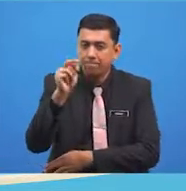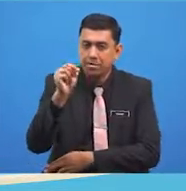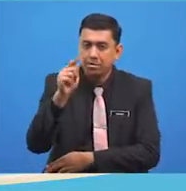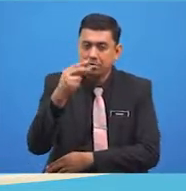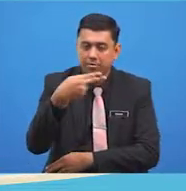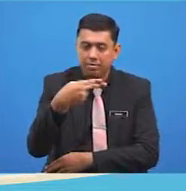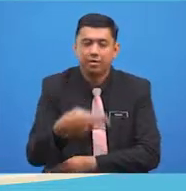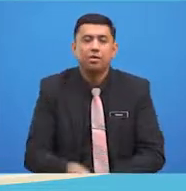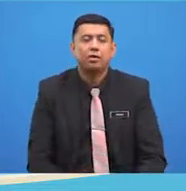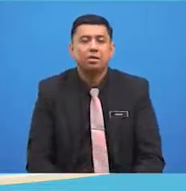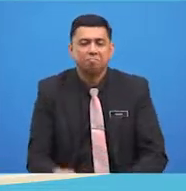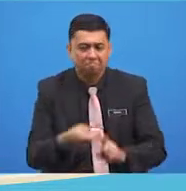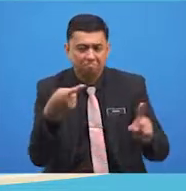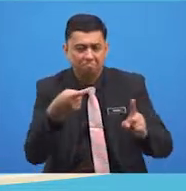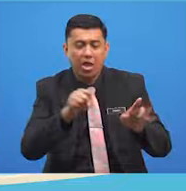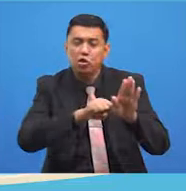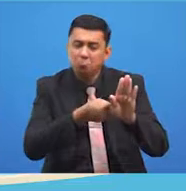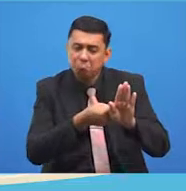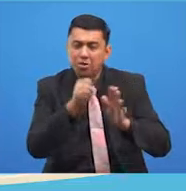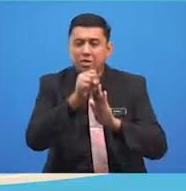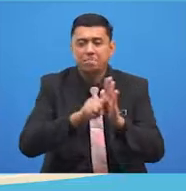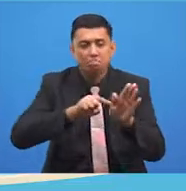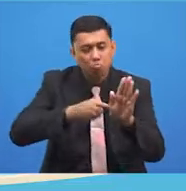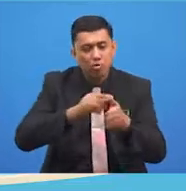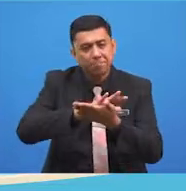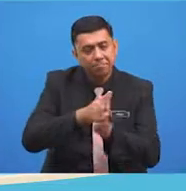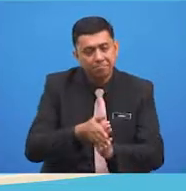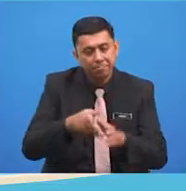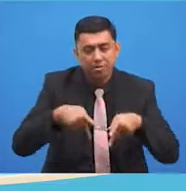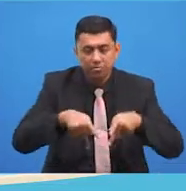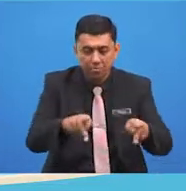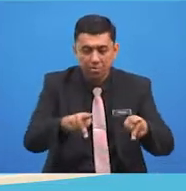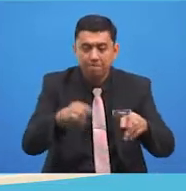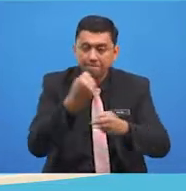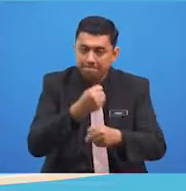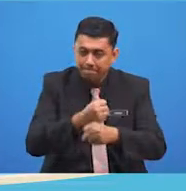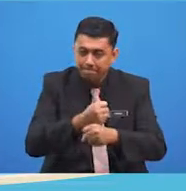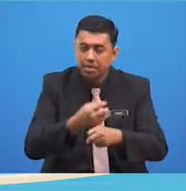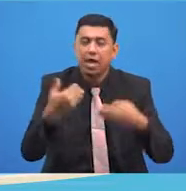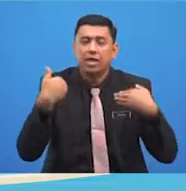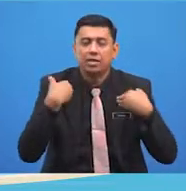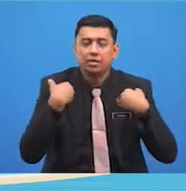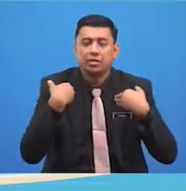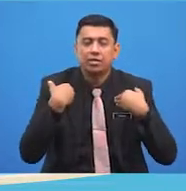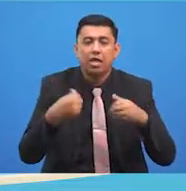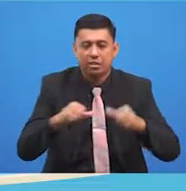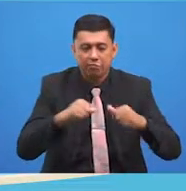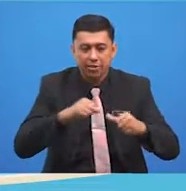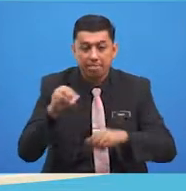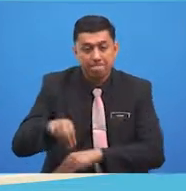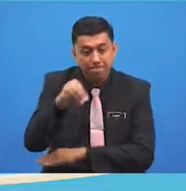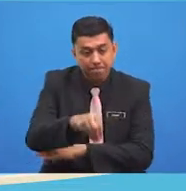daripada sumber semula jadi. Secara tidak langsung, peluang pekerjaan wujud daripada kegiatan